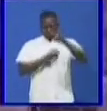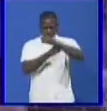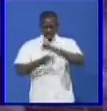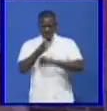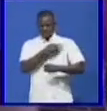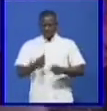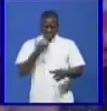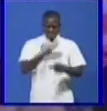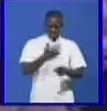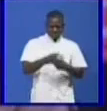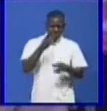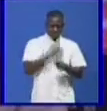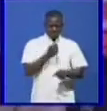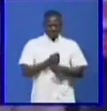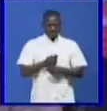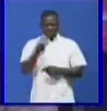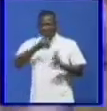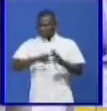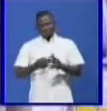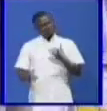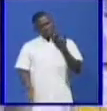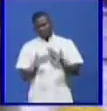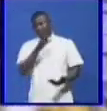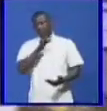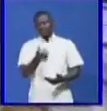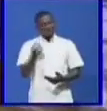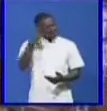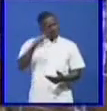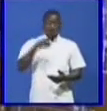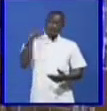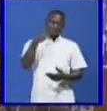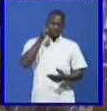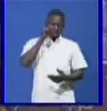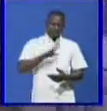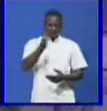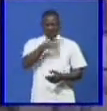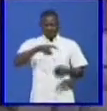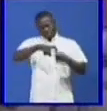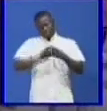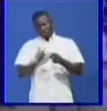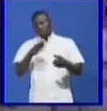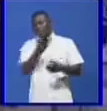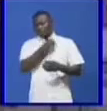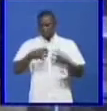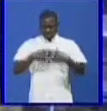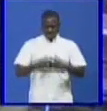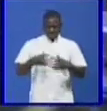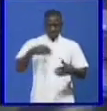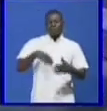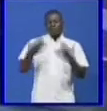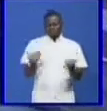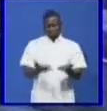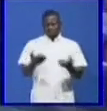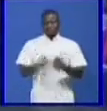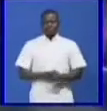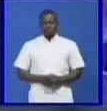tâches. Les débuts n'ont pas été faciles pour la seule dame mécanicienne d'engins lourds sur ce site minier.